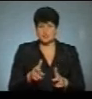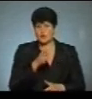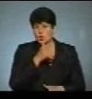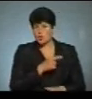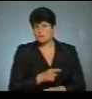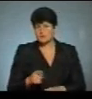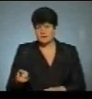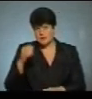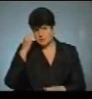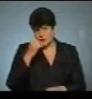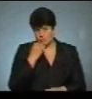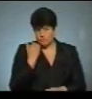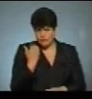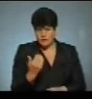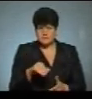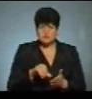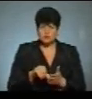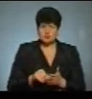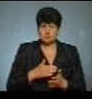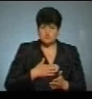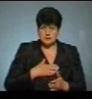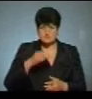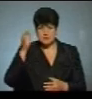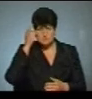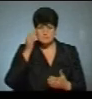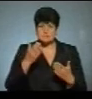періоду. А я дякую вам за участь у нашому ефірі. Нагадаю, що ми